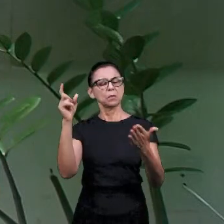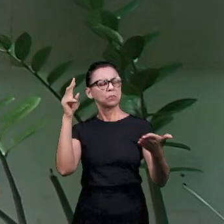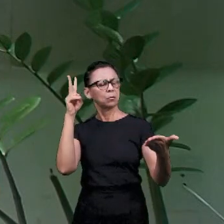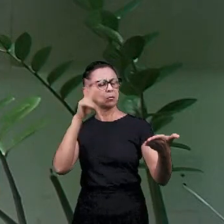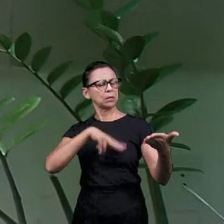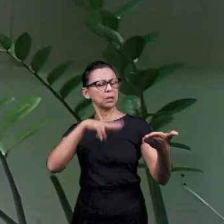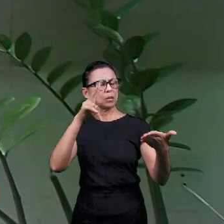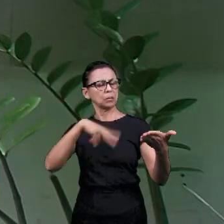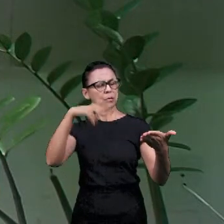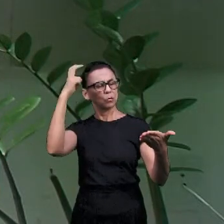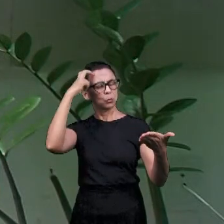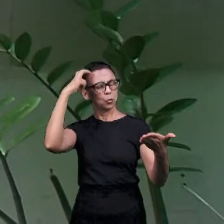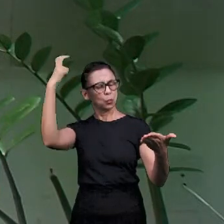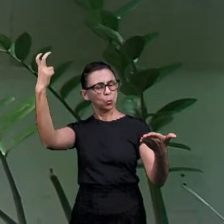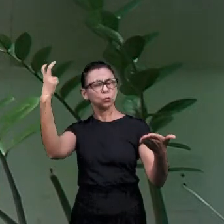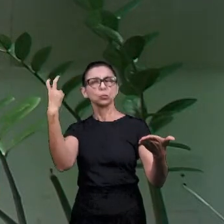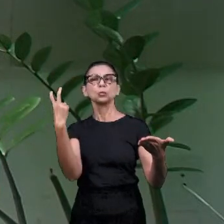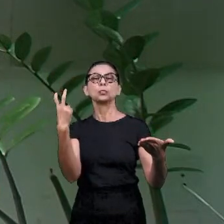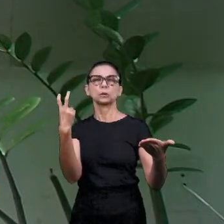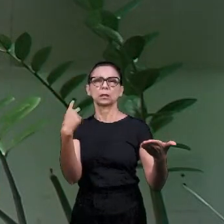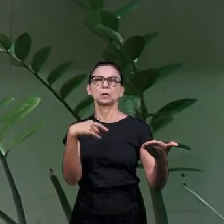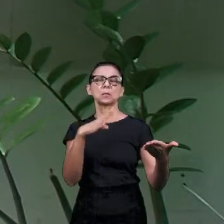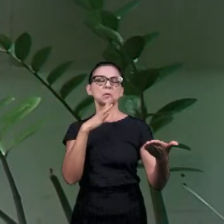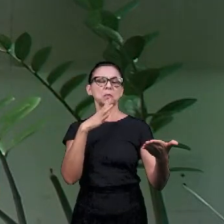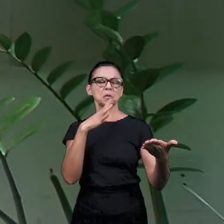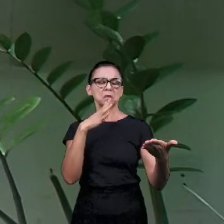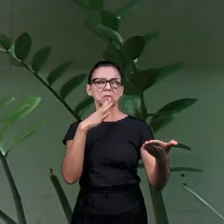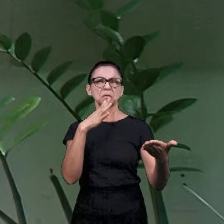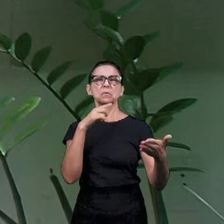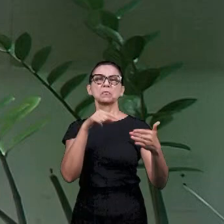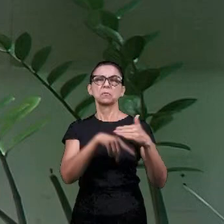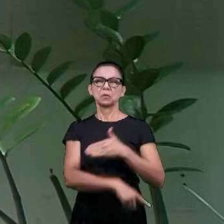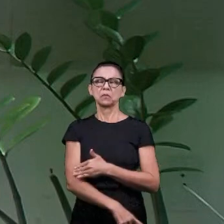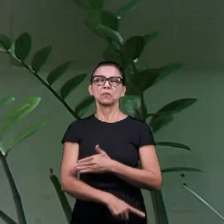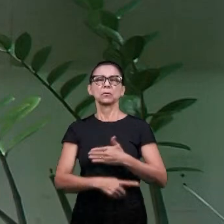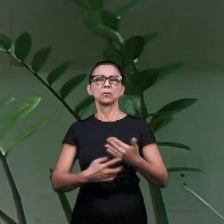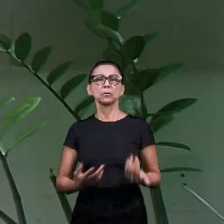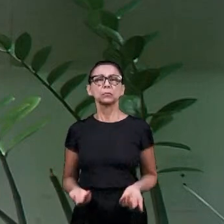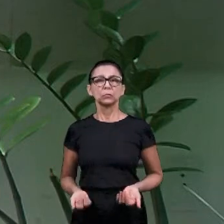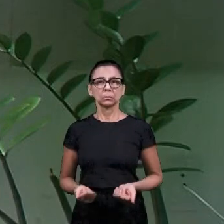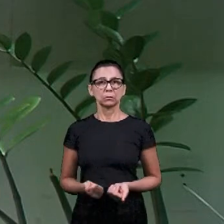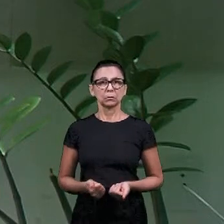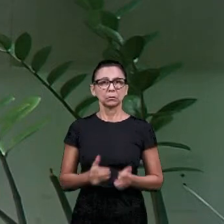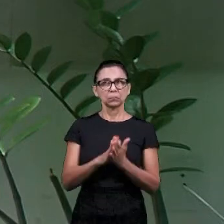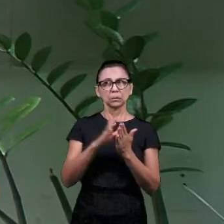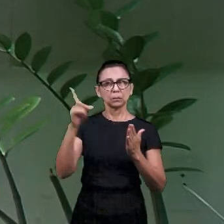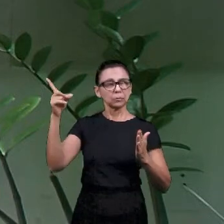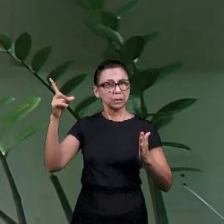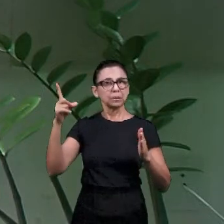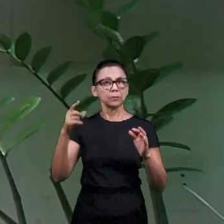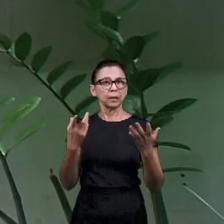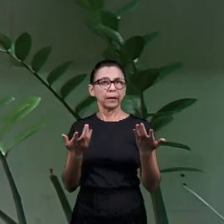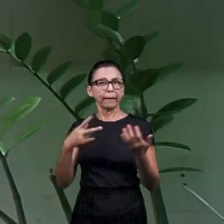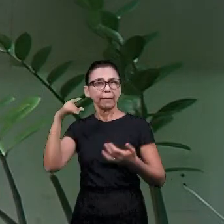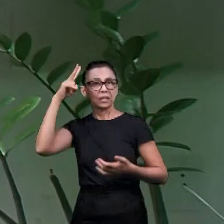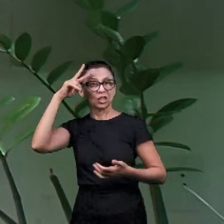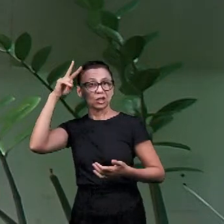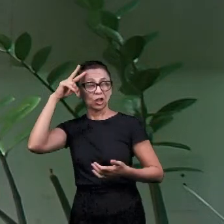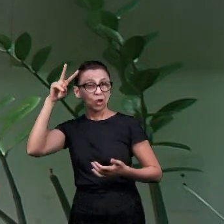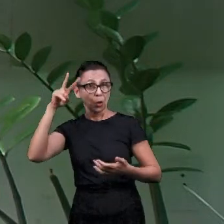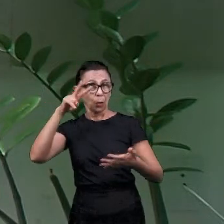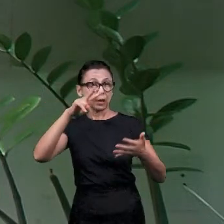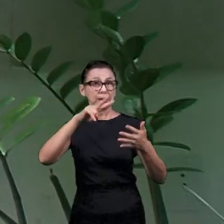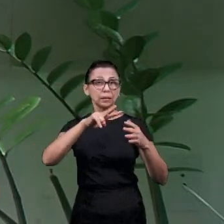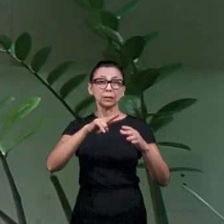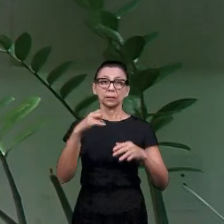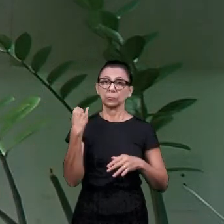dans la parole. Il est dans la lettre. La parole, la lettre, c'est une chose. Être dans l'esprit, c'est être dans la